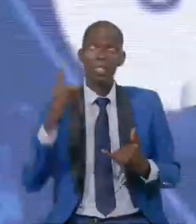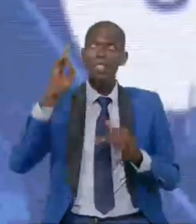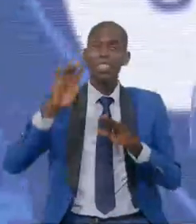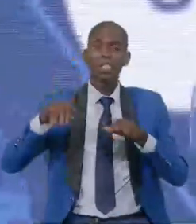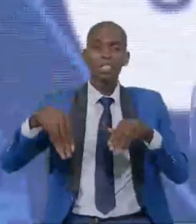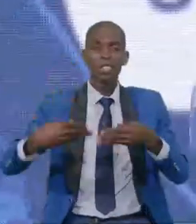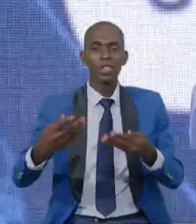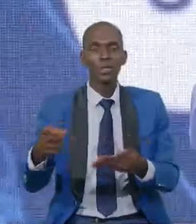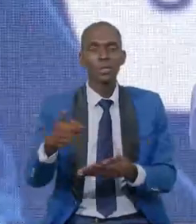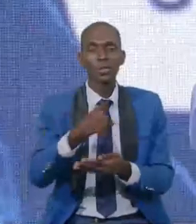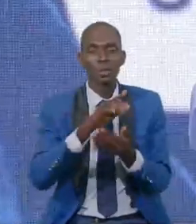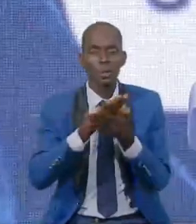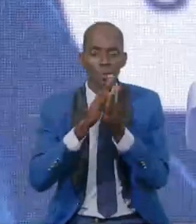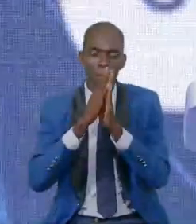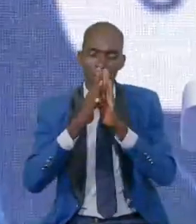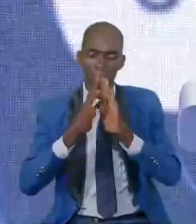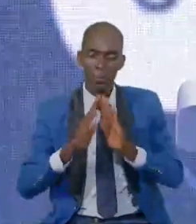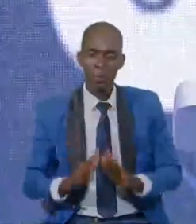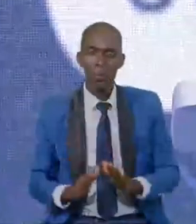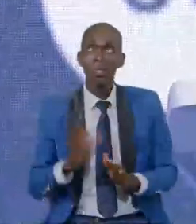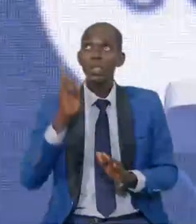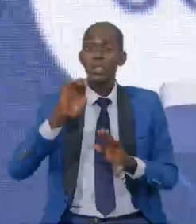Et il t'offre la paix.